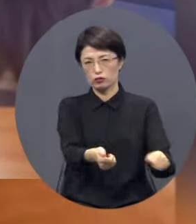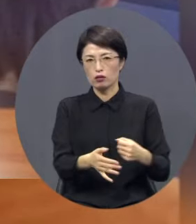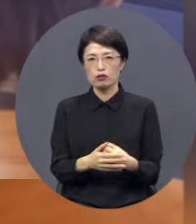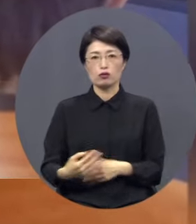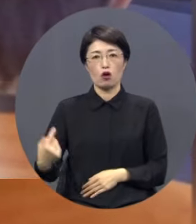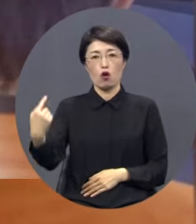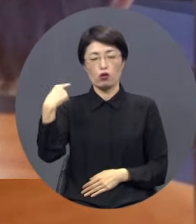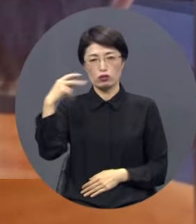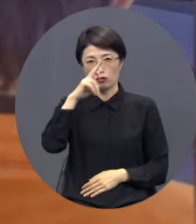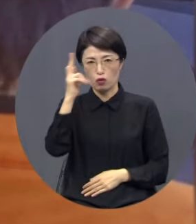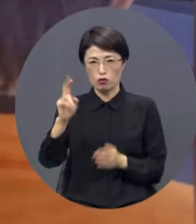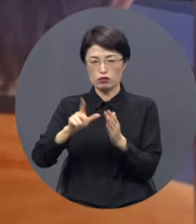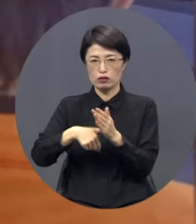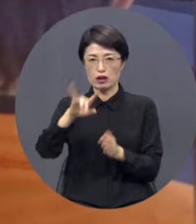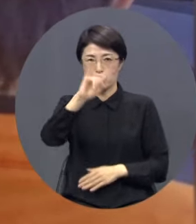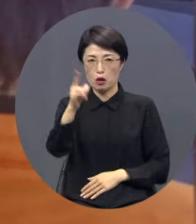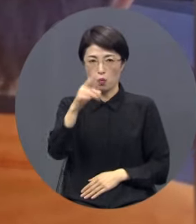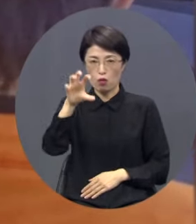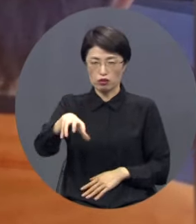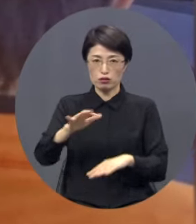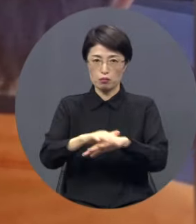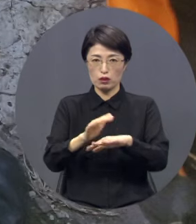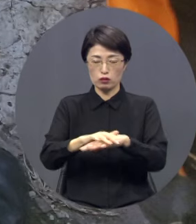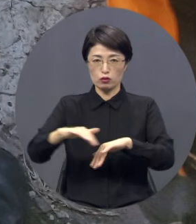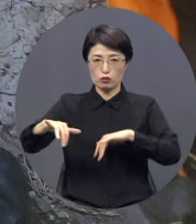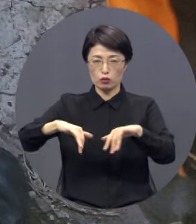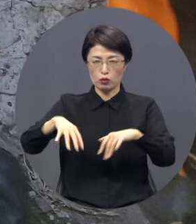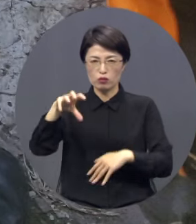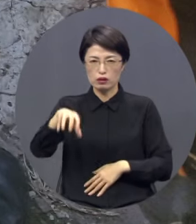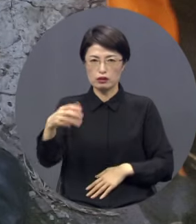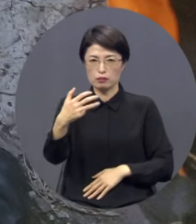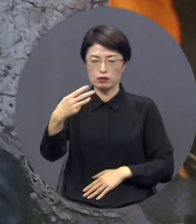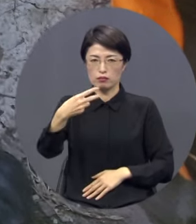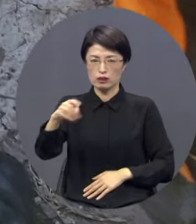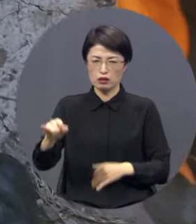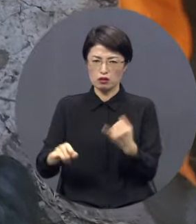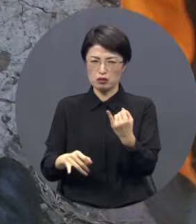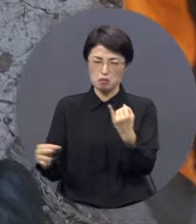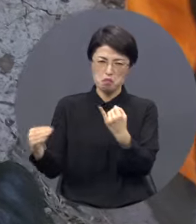제주시 애월읍의 한 과수원 농로에서 80대 여성이 승용차에